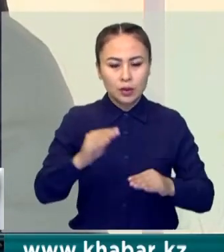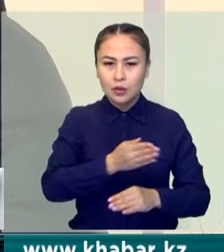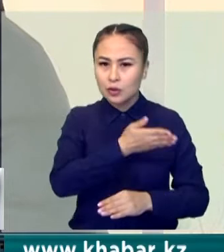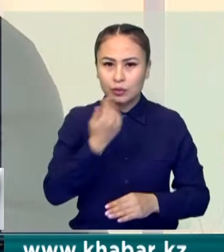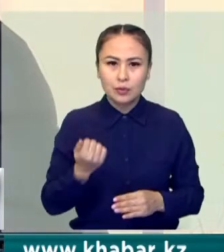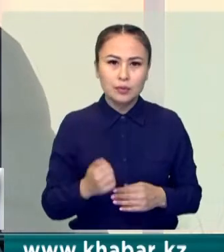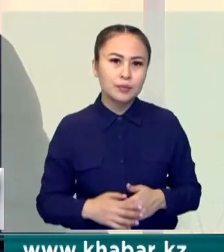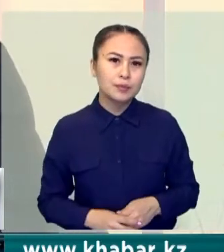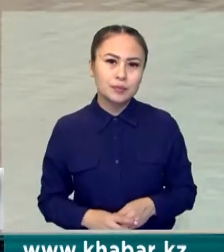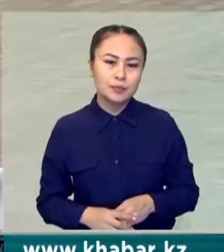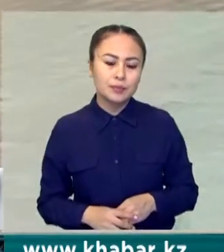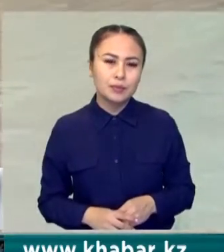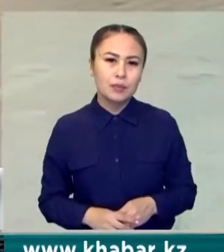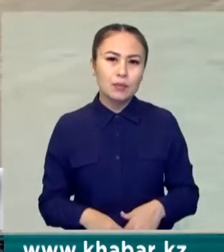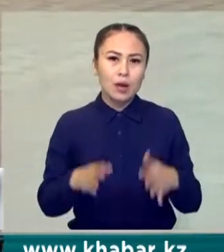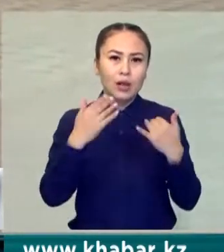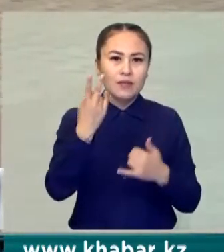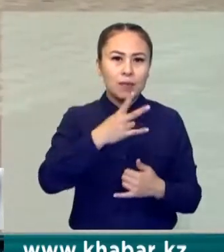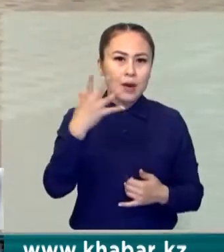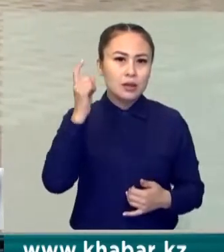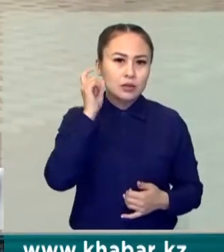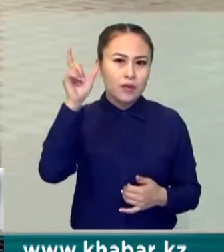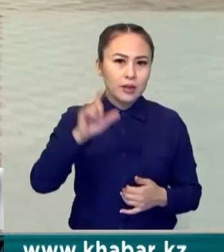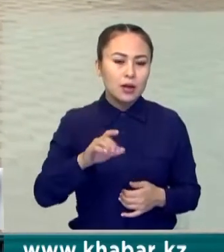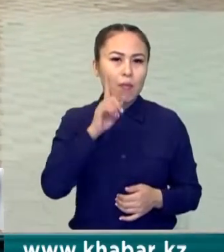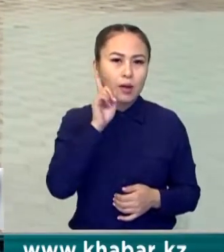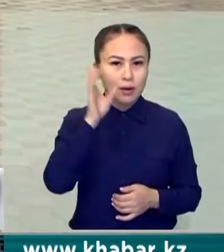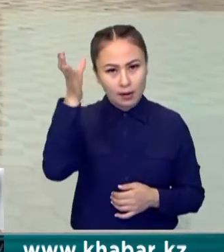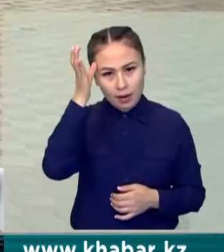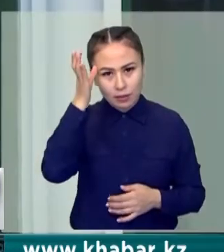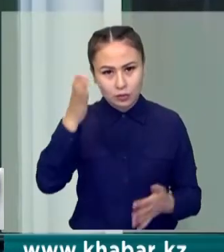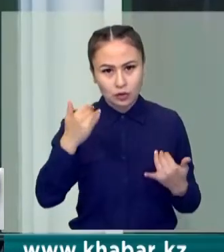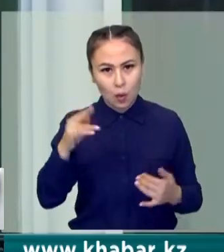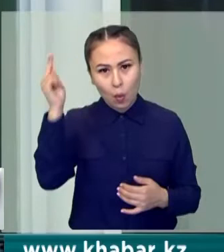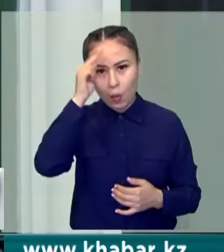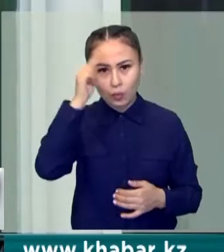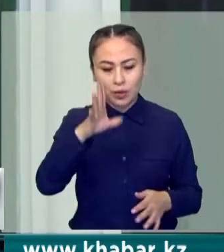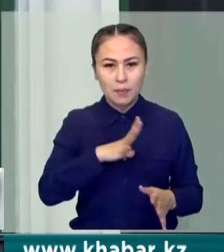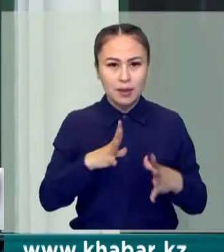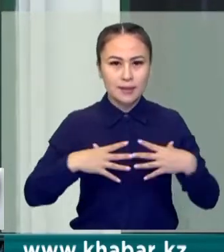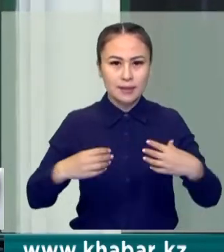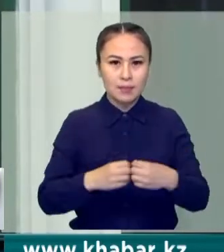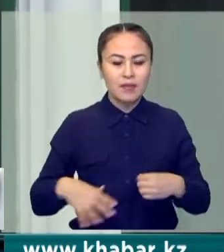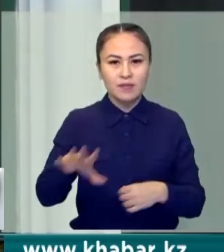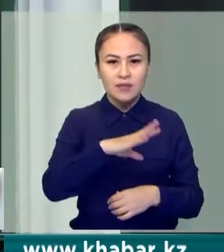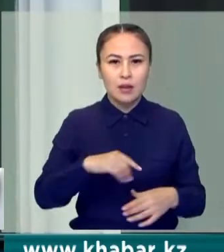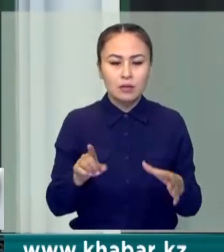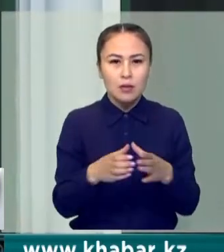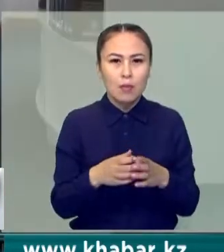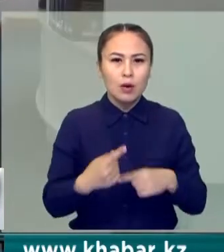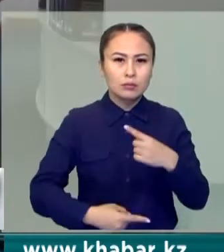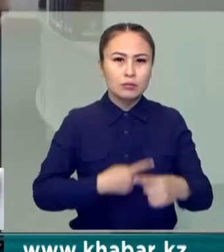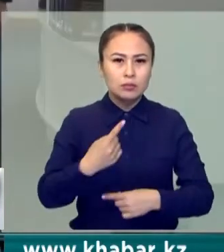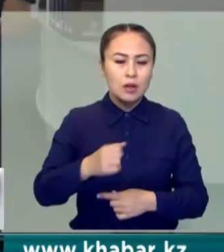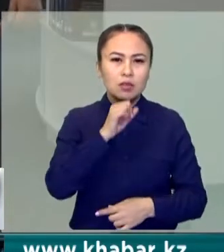өңделмеген сапалы тұқымдар болу керек. Ал 25 жастағы жас ғалым Амалбек Өміртай оқымыстылардың отбасында дүниеге келген. Атасы саналы ғұмырын ғылымға